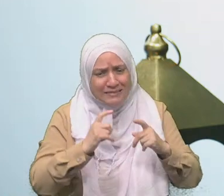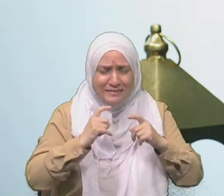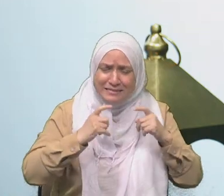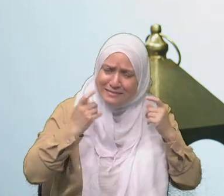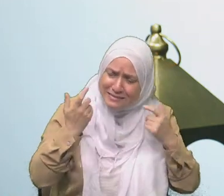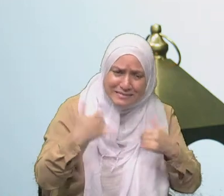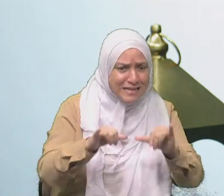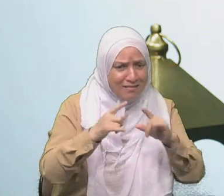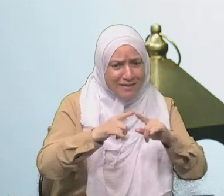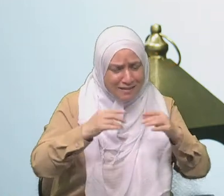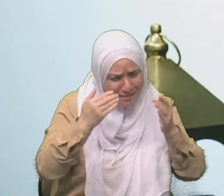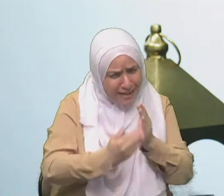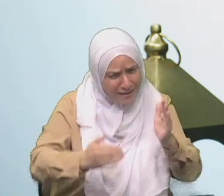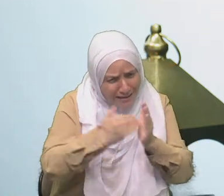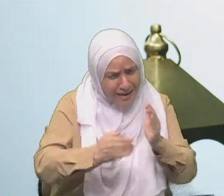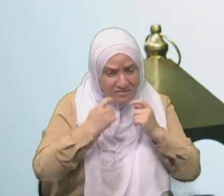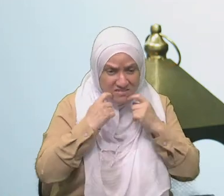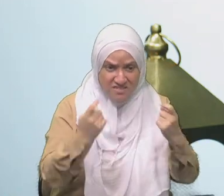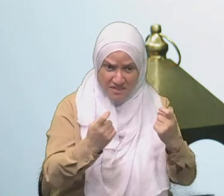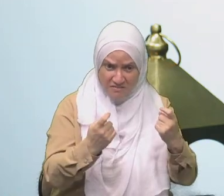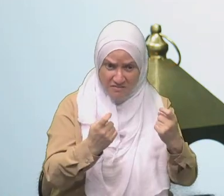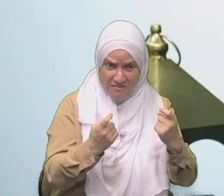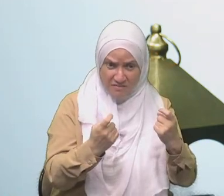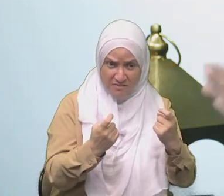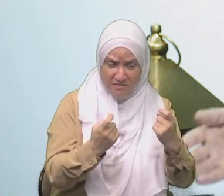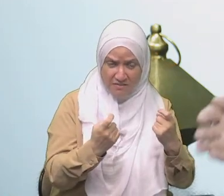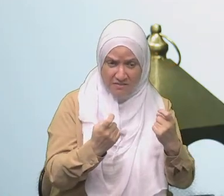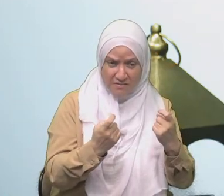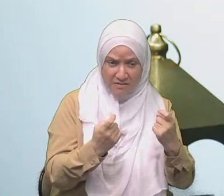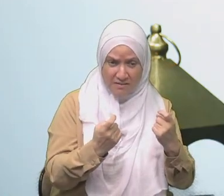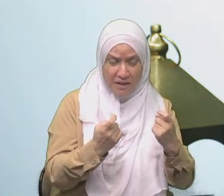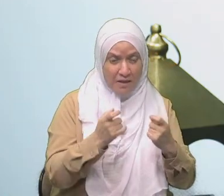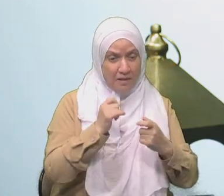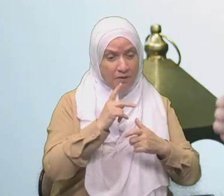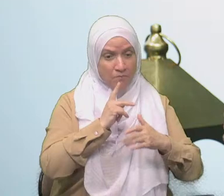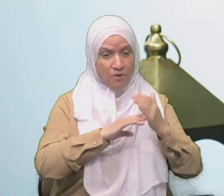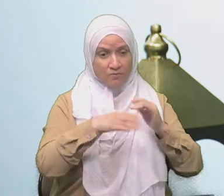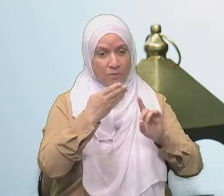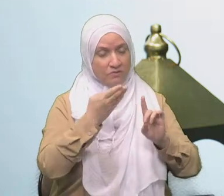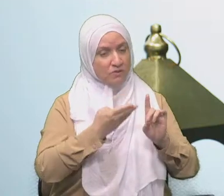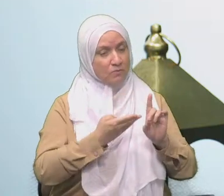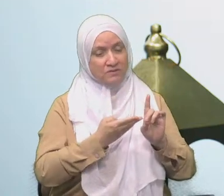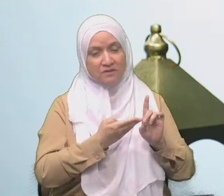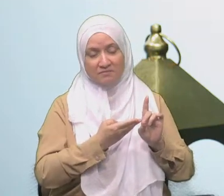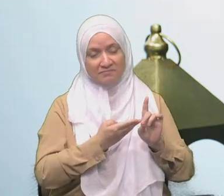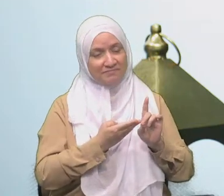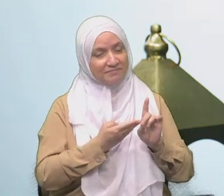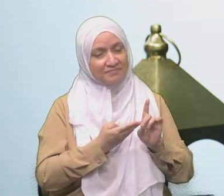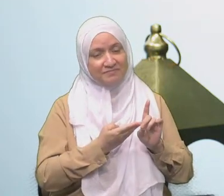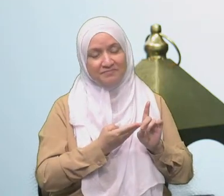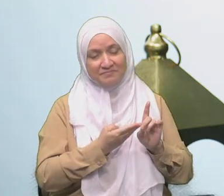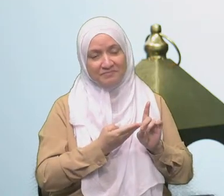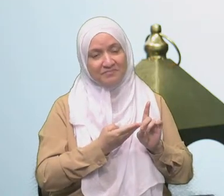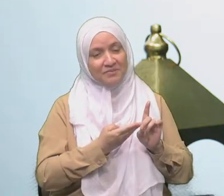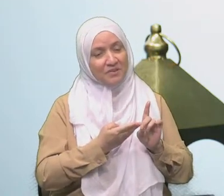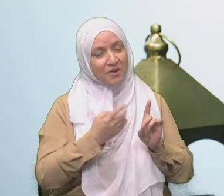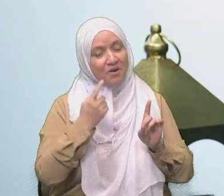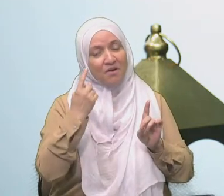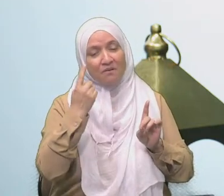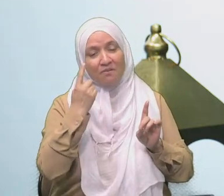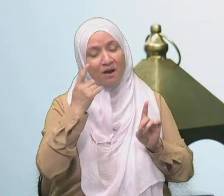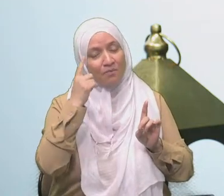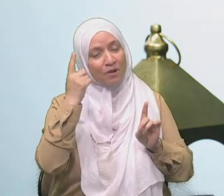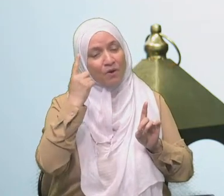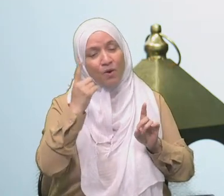حَتَّى تَمَلُّ. That Allah subhanahu wa ta'ala does not tire of forgiving you until you tire of seeking His forgiveness. And Imam An-Nawawi rahimahullah said about